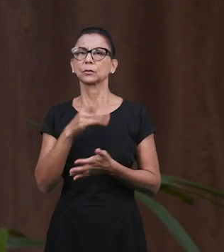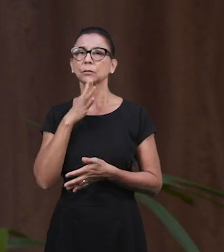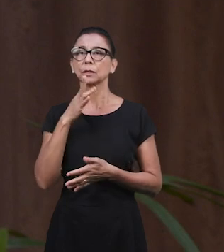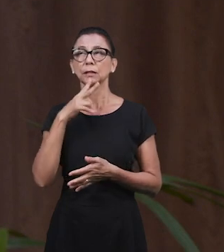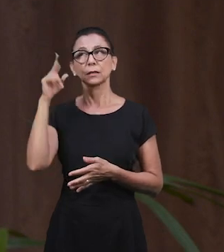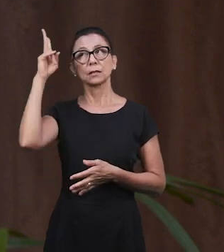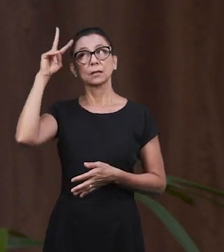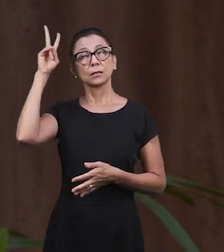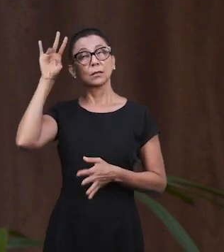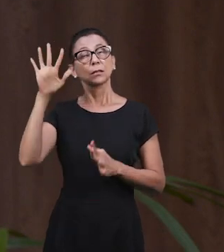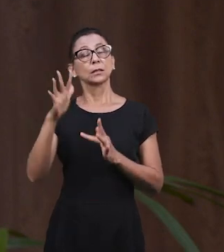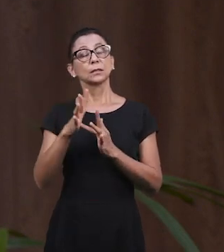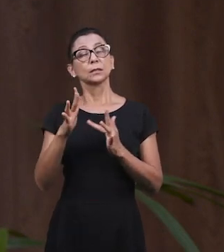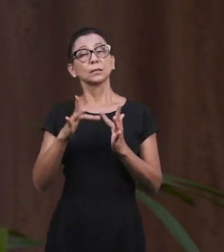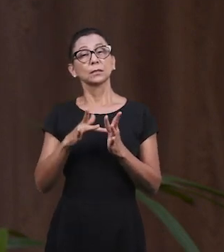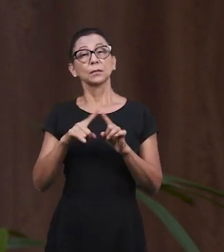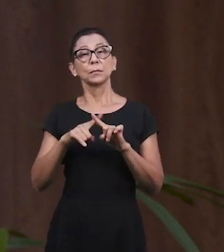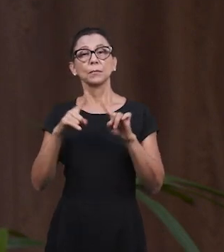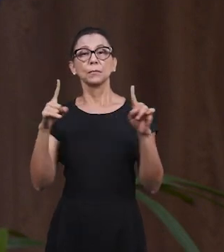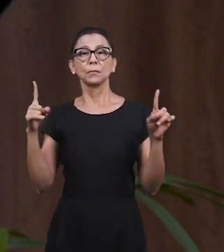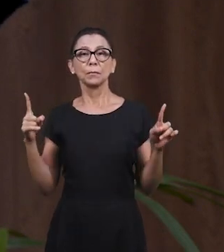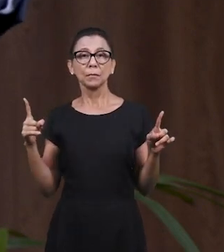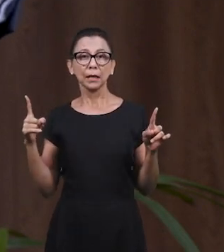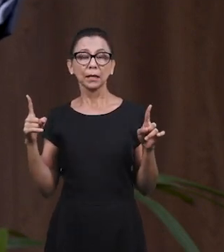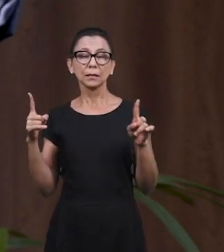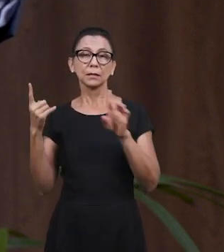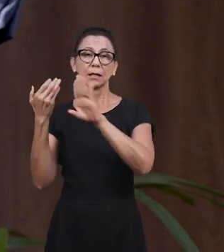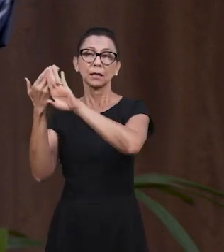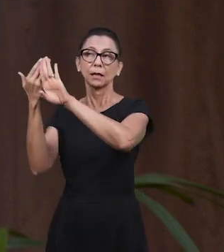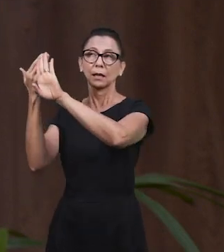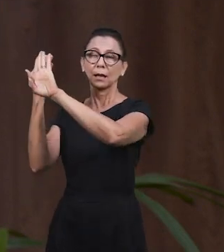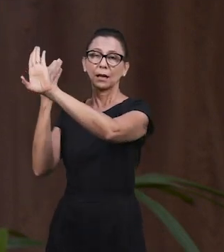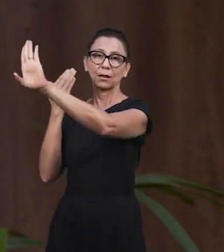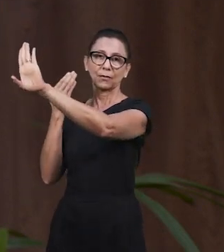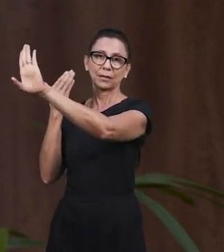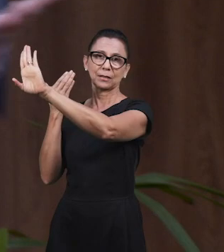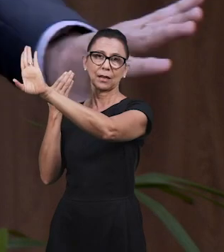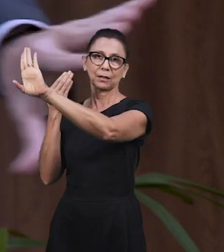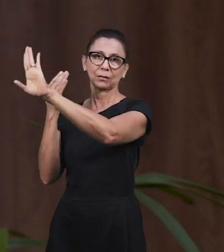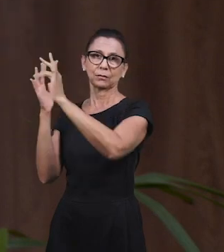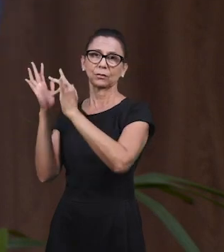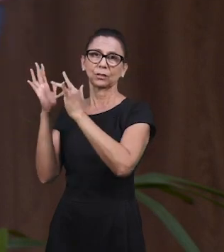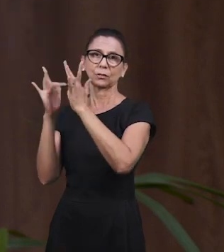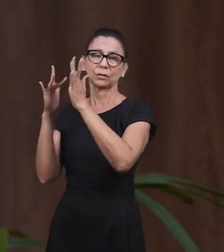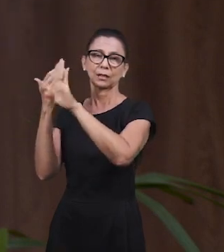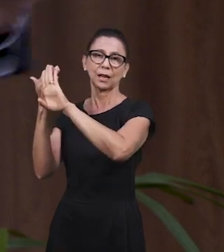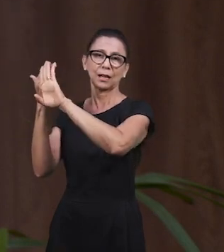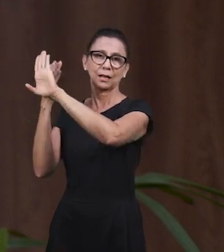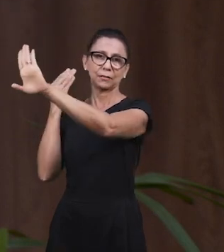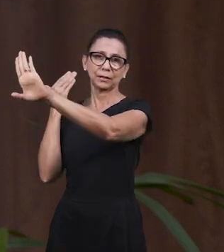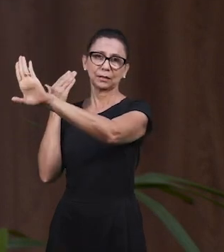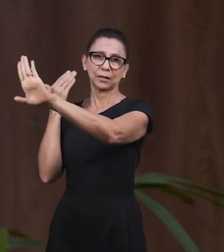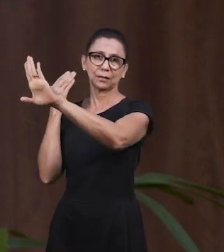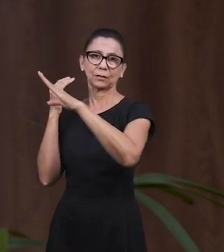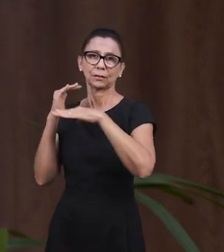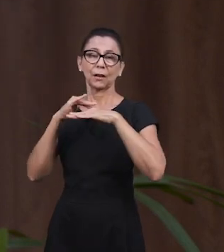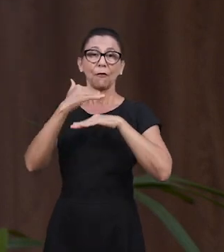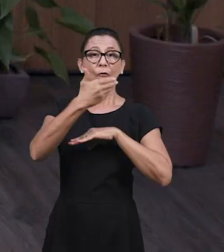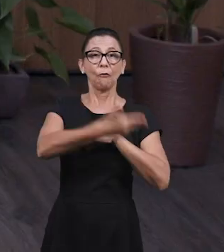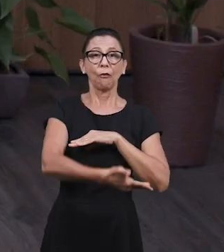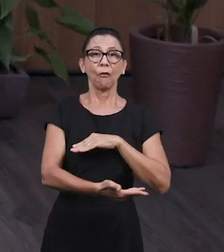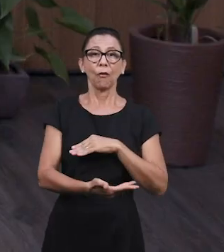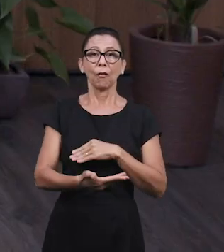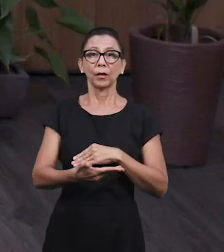connaît beaucoup de choses sur l'histoire de Jésus, mais il est dehors, loin de la présence de Dieu. Il est à